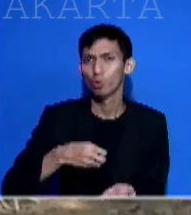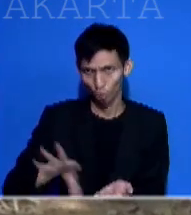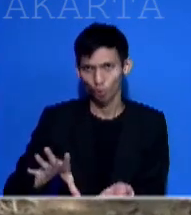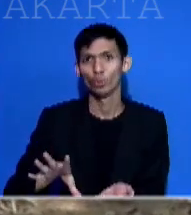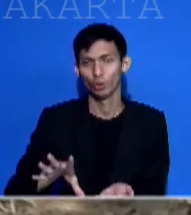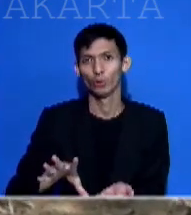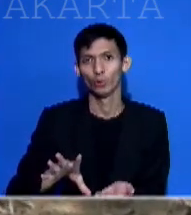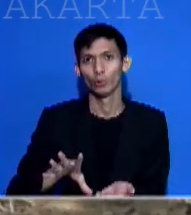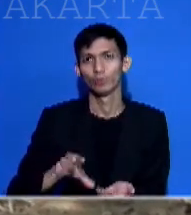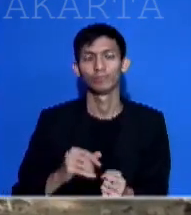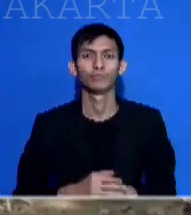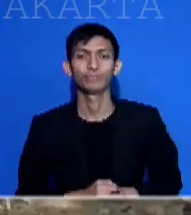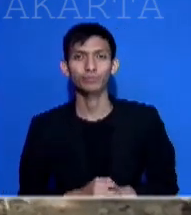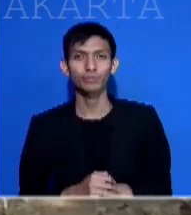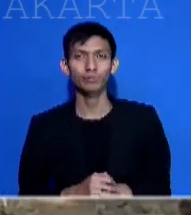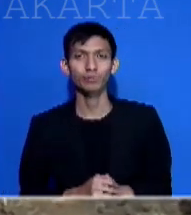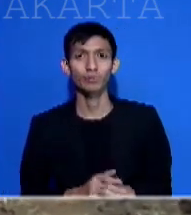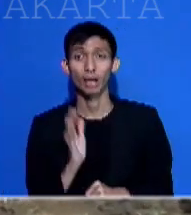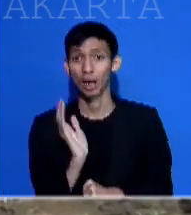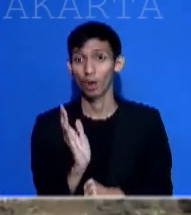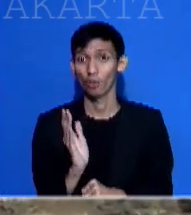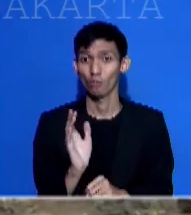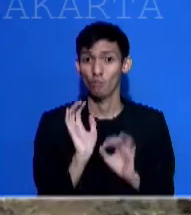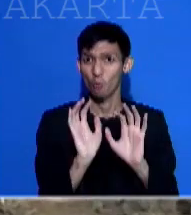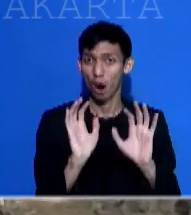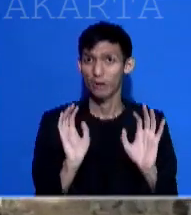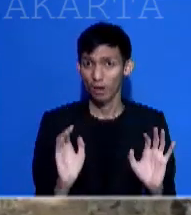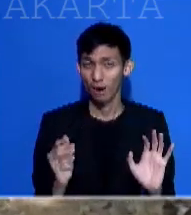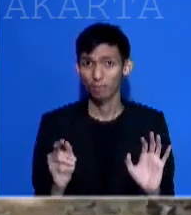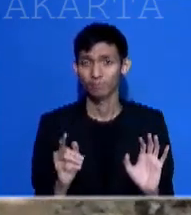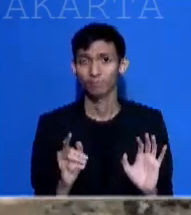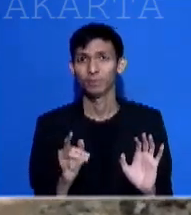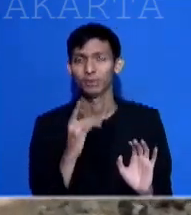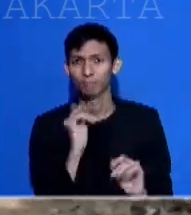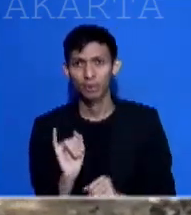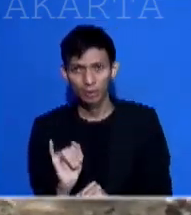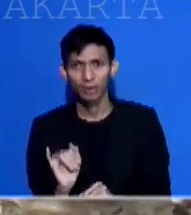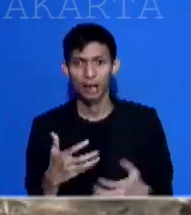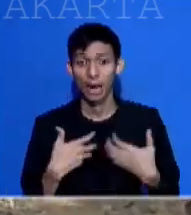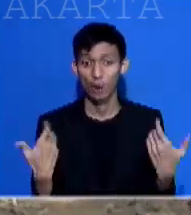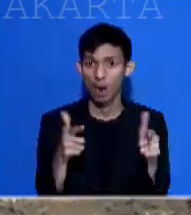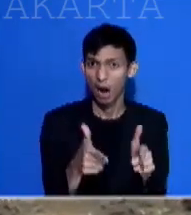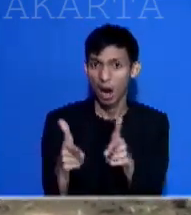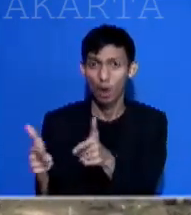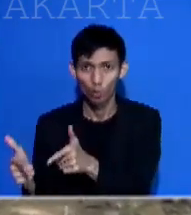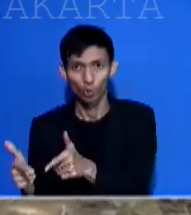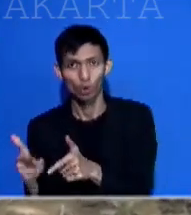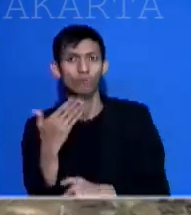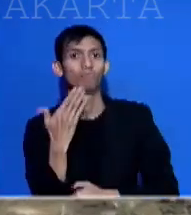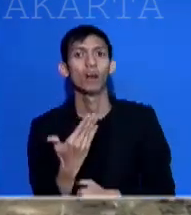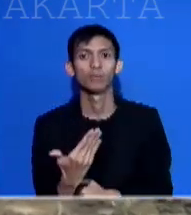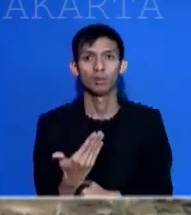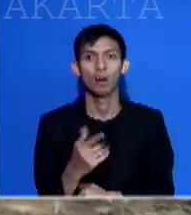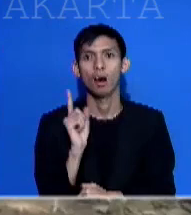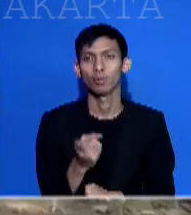Seandainya mangke kadahan nggih, kita mendatangkan petugas POPT kalau banyak serangan dan kita